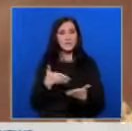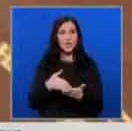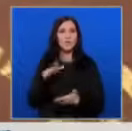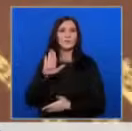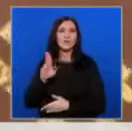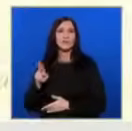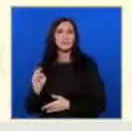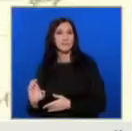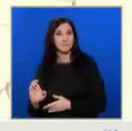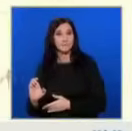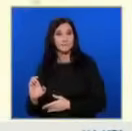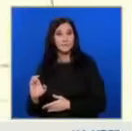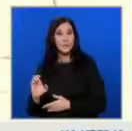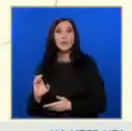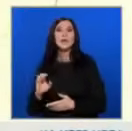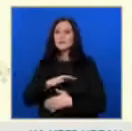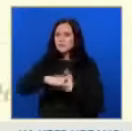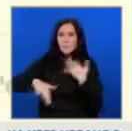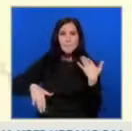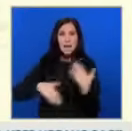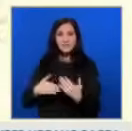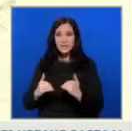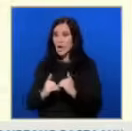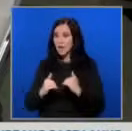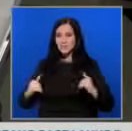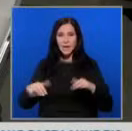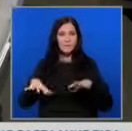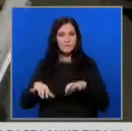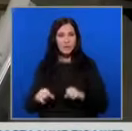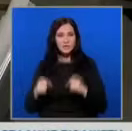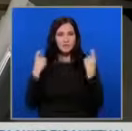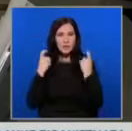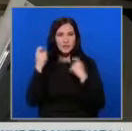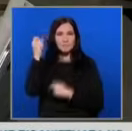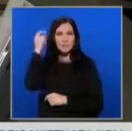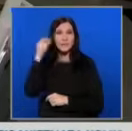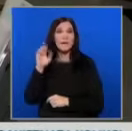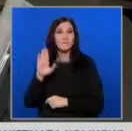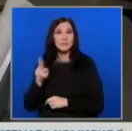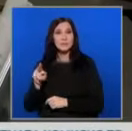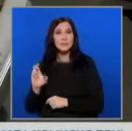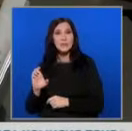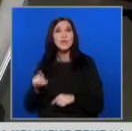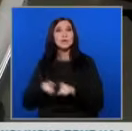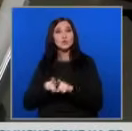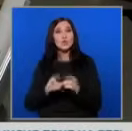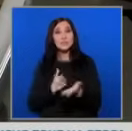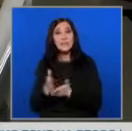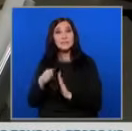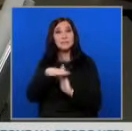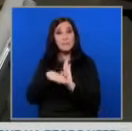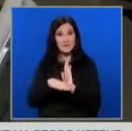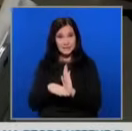ВКС и смесване на разделените власти. В Гърция председателя на ВКС също е сред